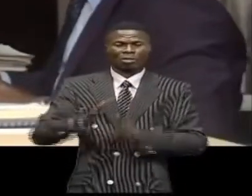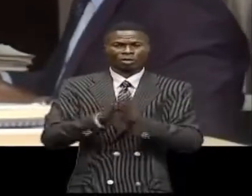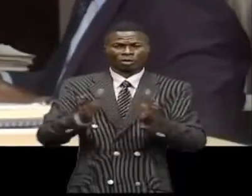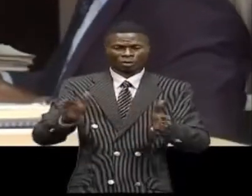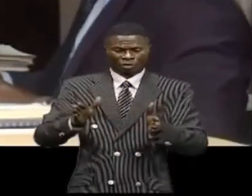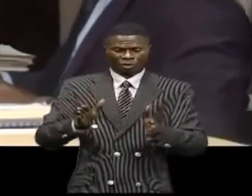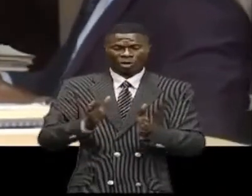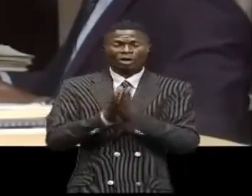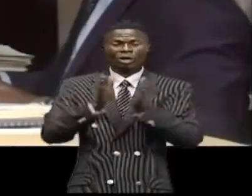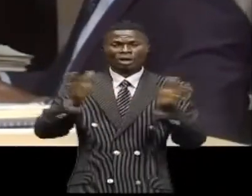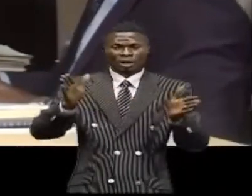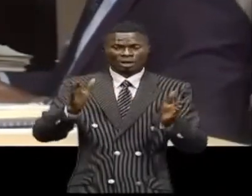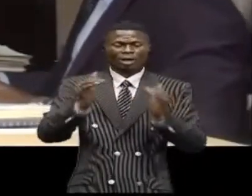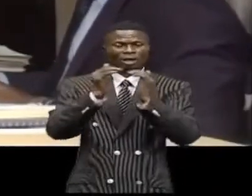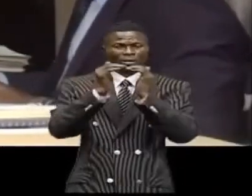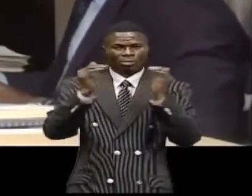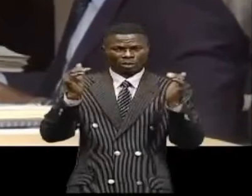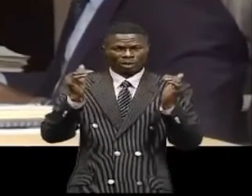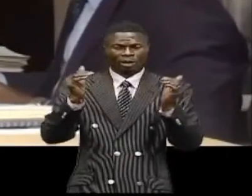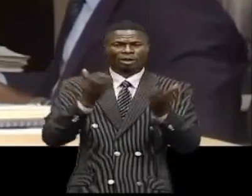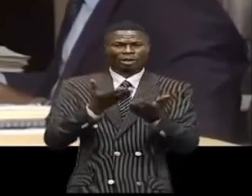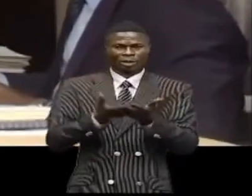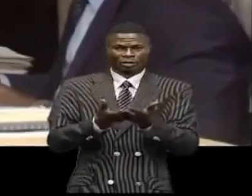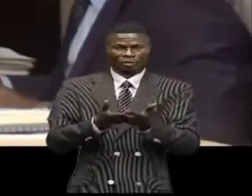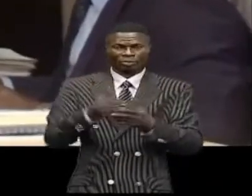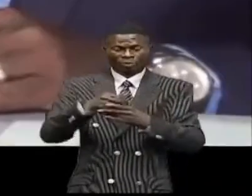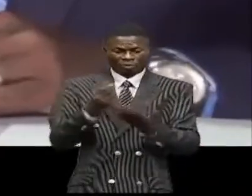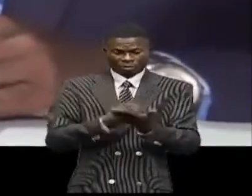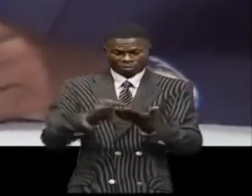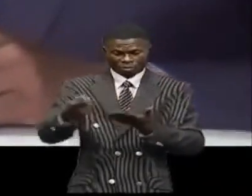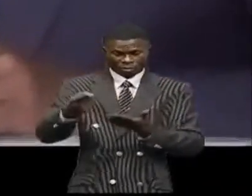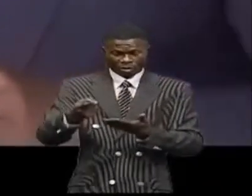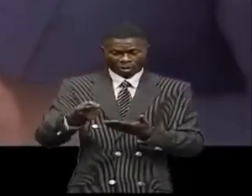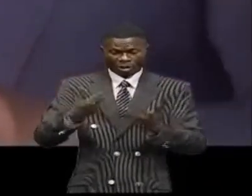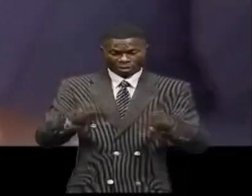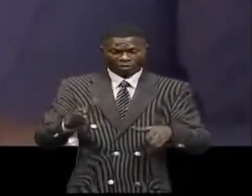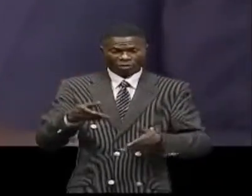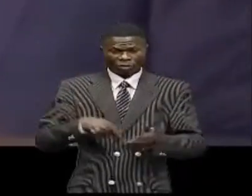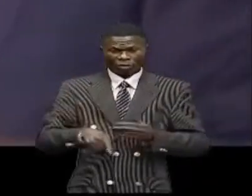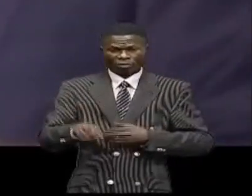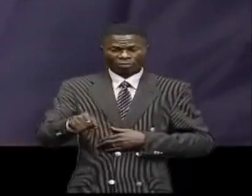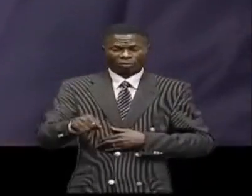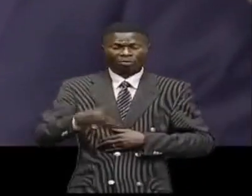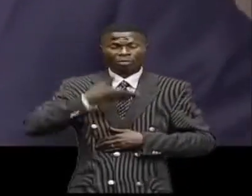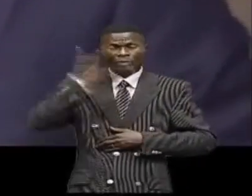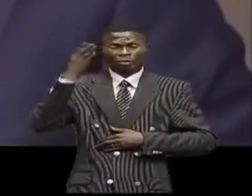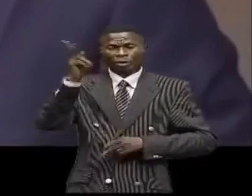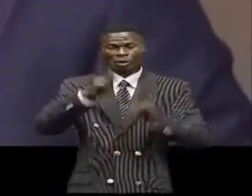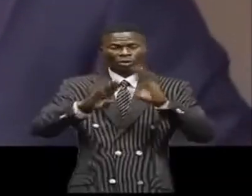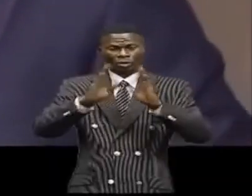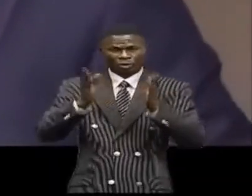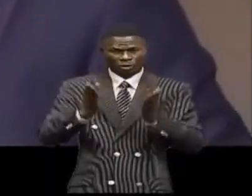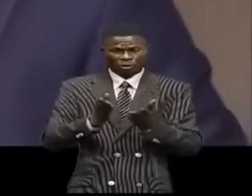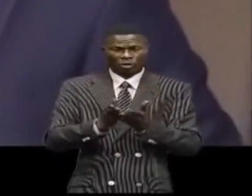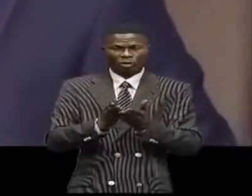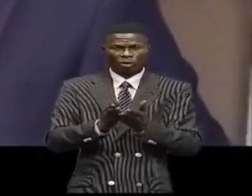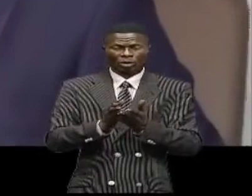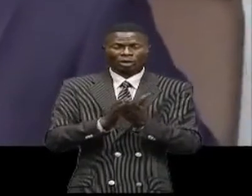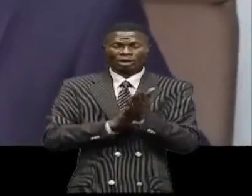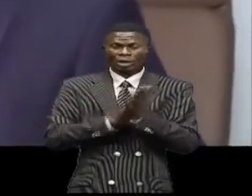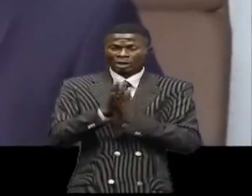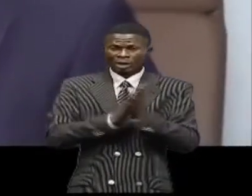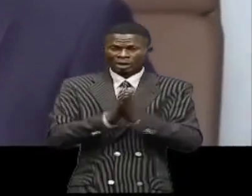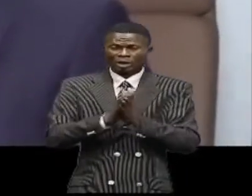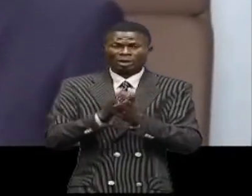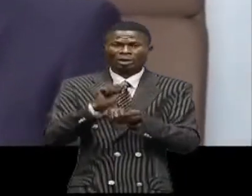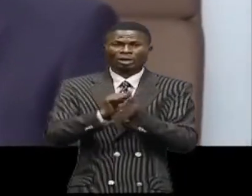reste généralement calme. Au cours de la semaine qui s'achève, l'état d'esprit de la population a été principalement marqué